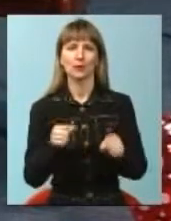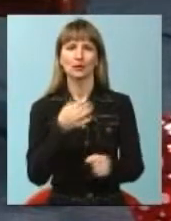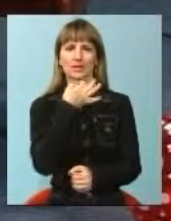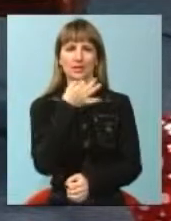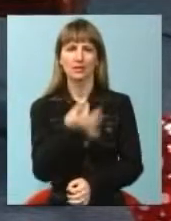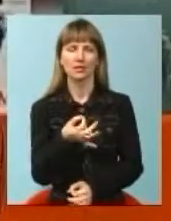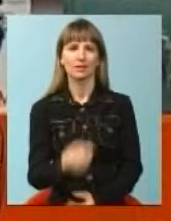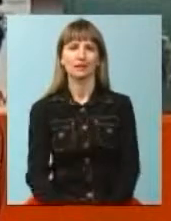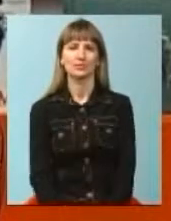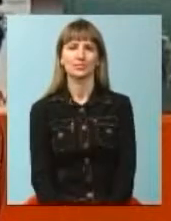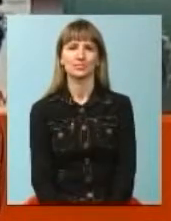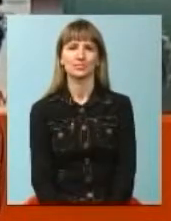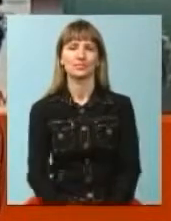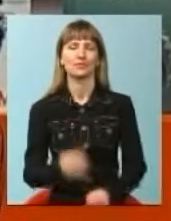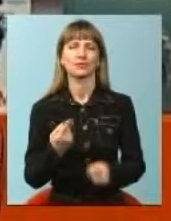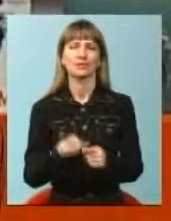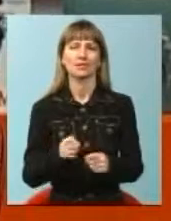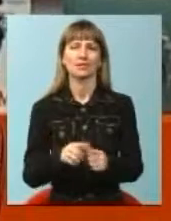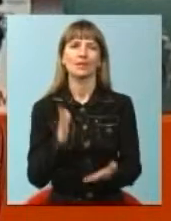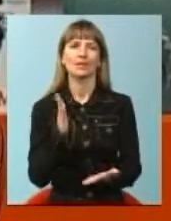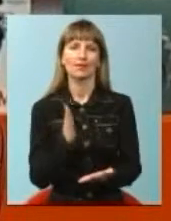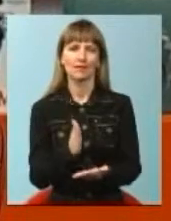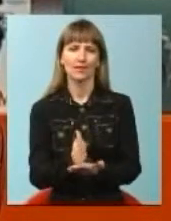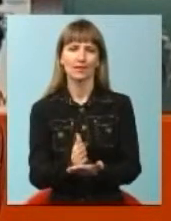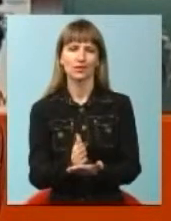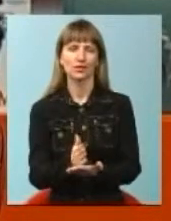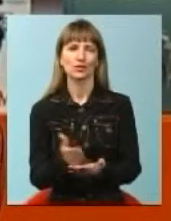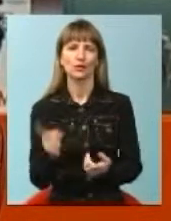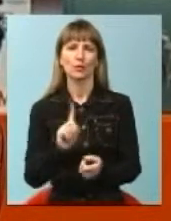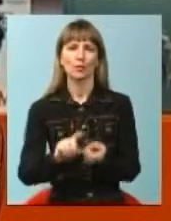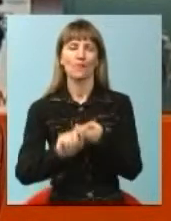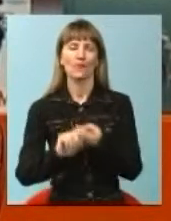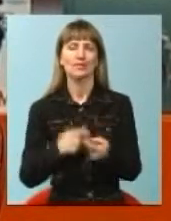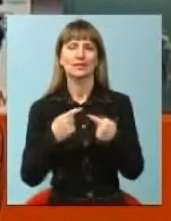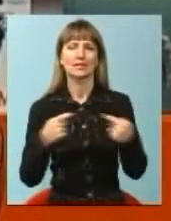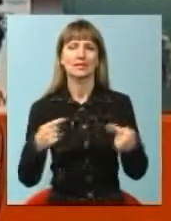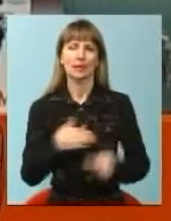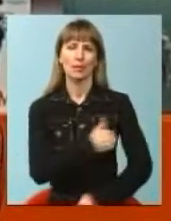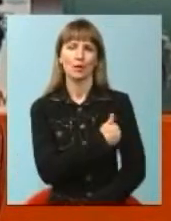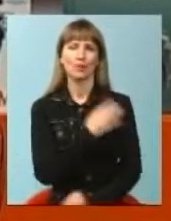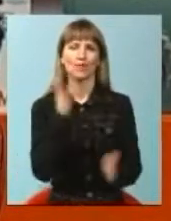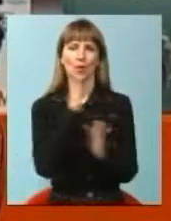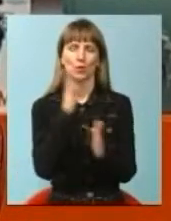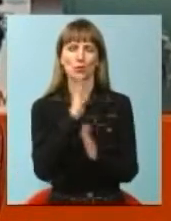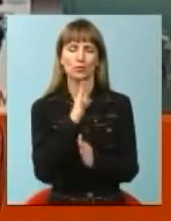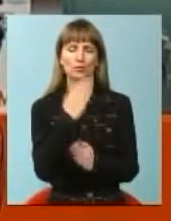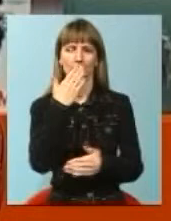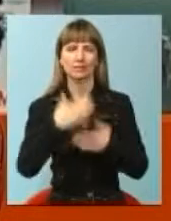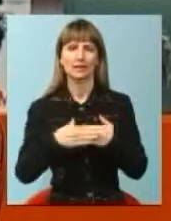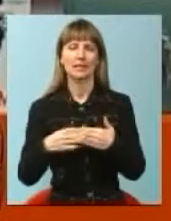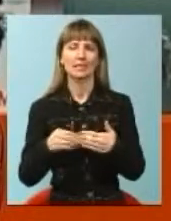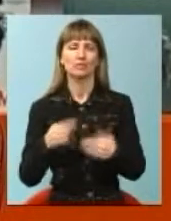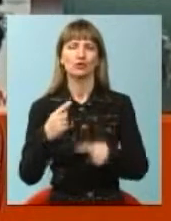сказати? Це явище, що пов'язане з різними температурами воздуха біля землі, через